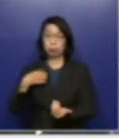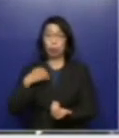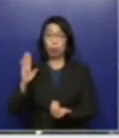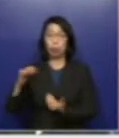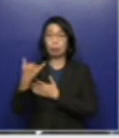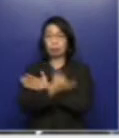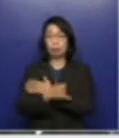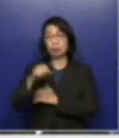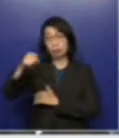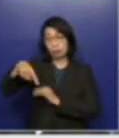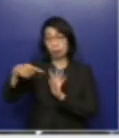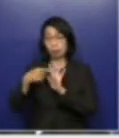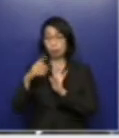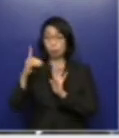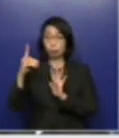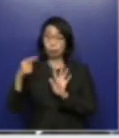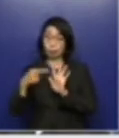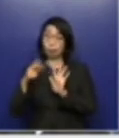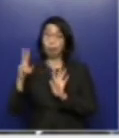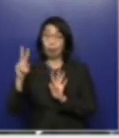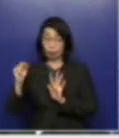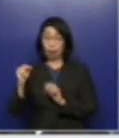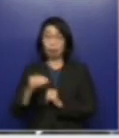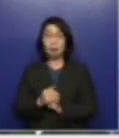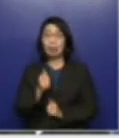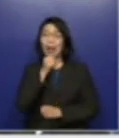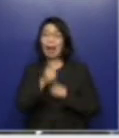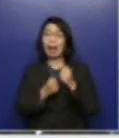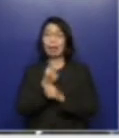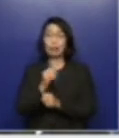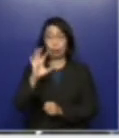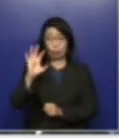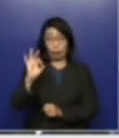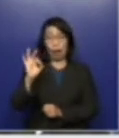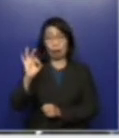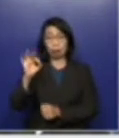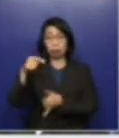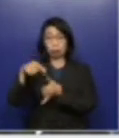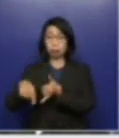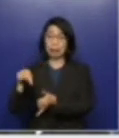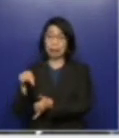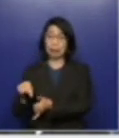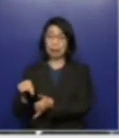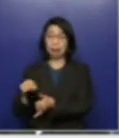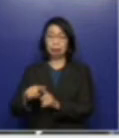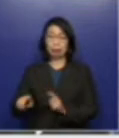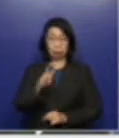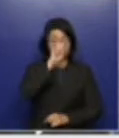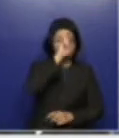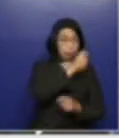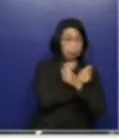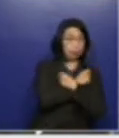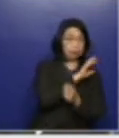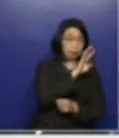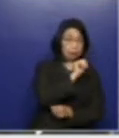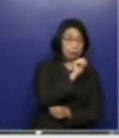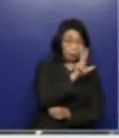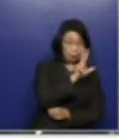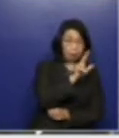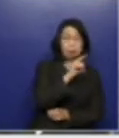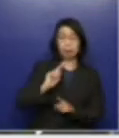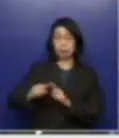ายุเพียง9ขวบรายนี้เนี่ยไม่แตกต่างจากนายทหารอียิปต์ที่อายุ43ปีคนนั้นน